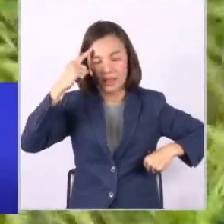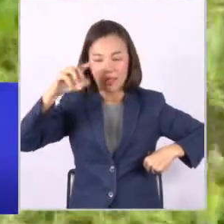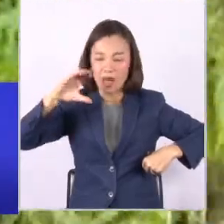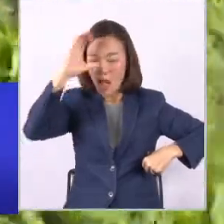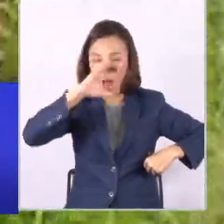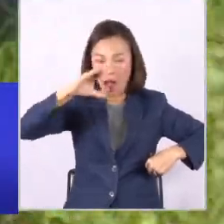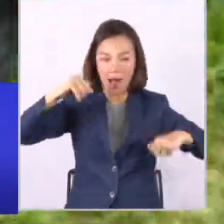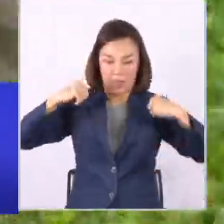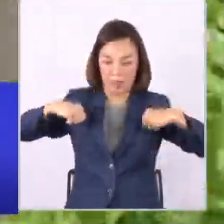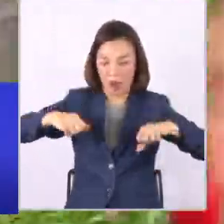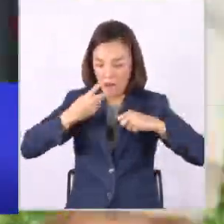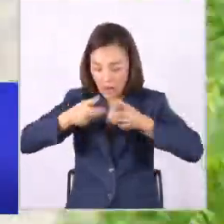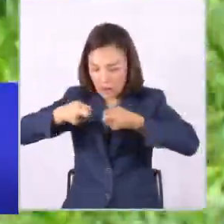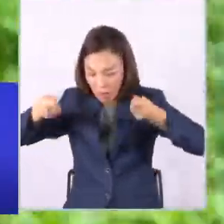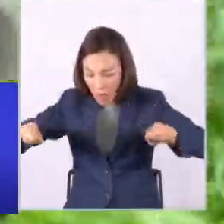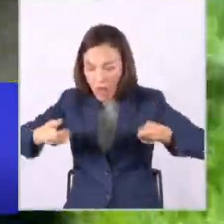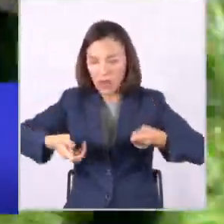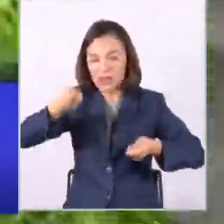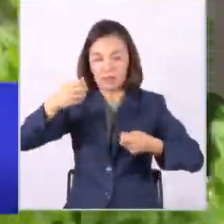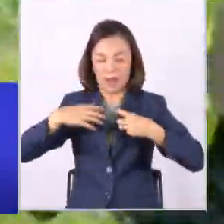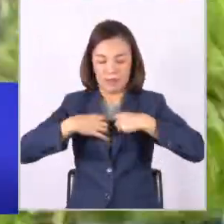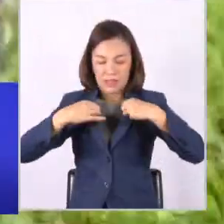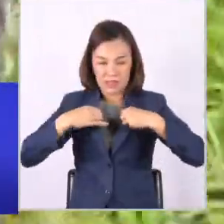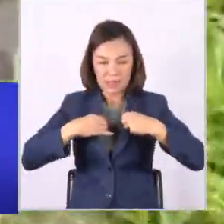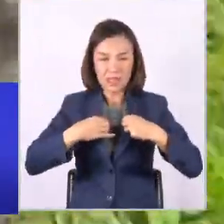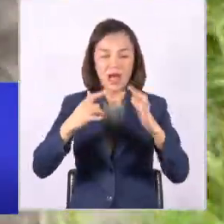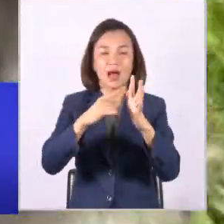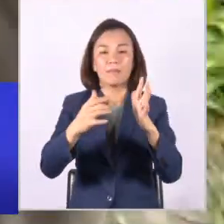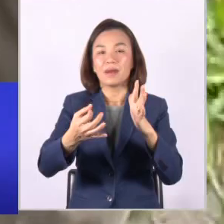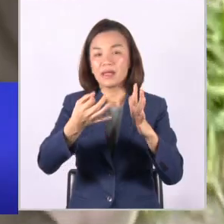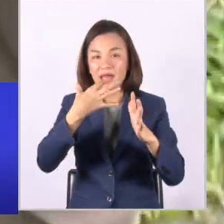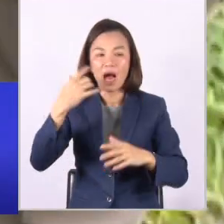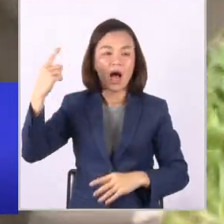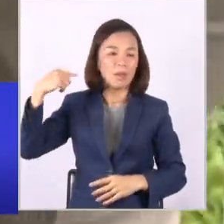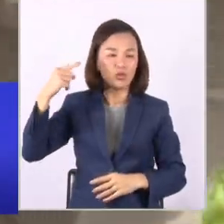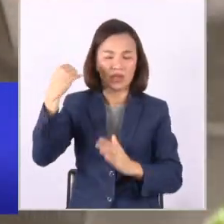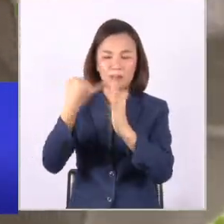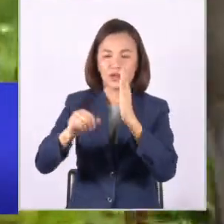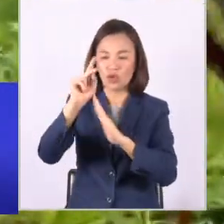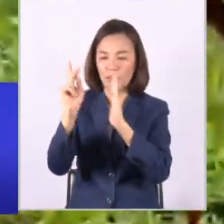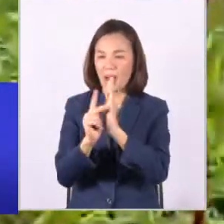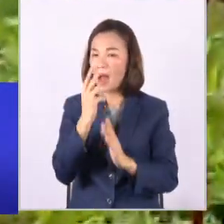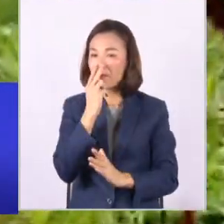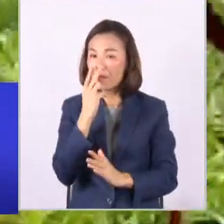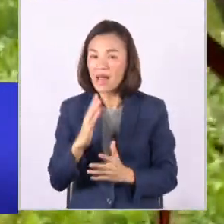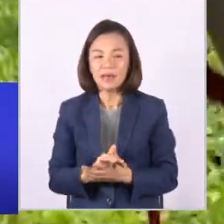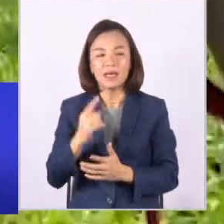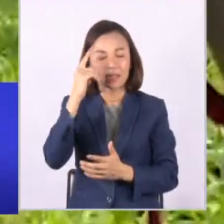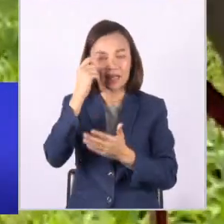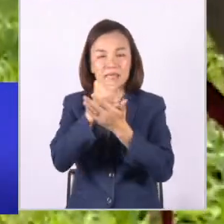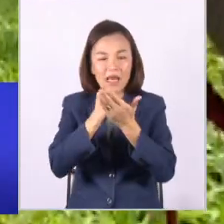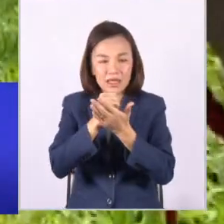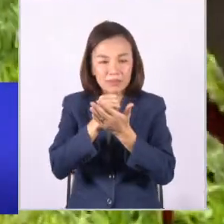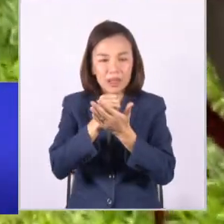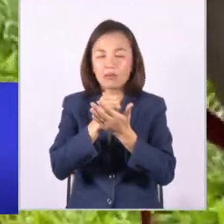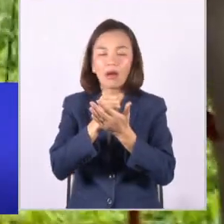ใบนั้นนะคะเจอแต่เสื้อผ้าแล้วก็ยาความดันของฝ่ายหญิงก็ไม่เจอสิ่งผิดกฎหมายอะไรตอนแรกนึกว่ายาเสพติดไม่ใช่เป็นยาแบบลด